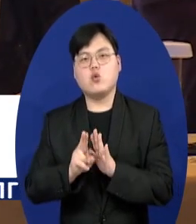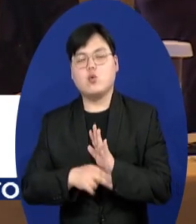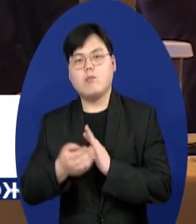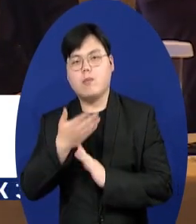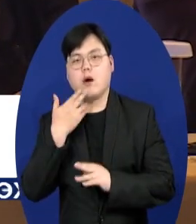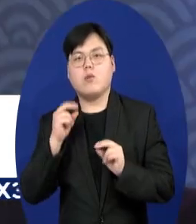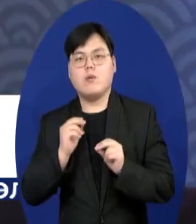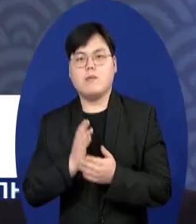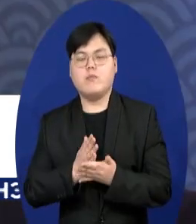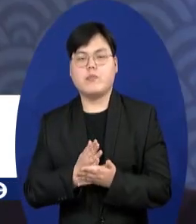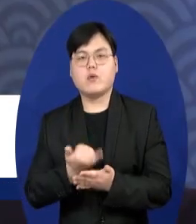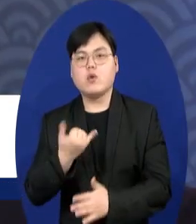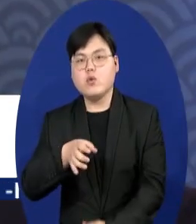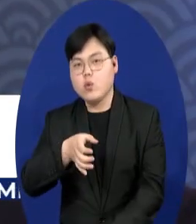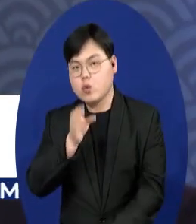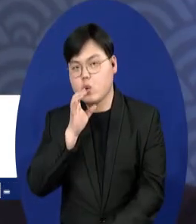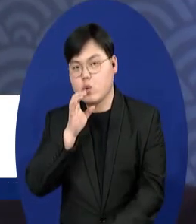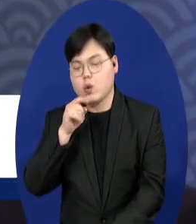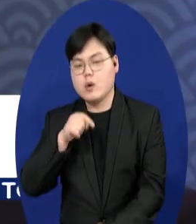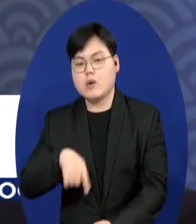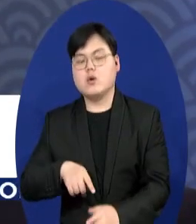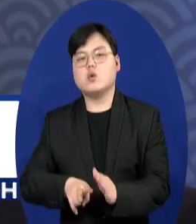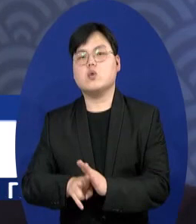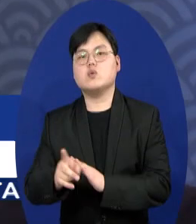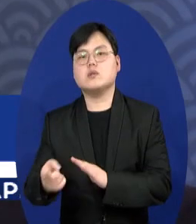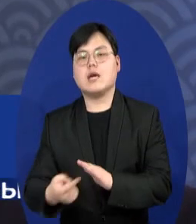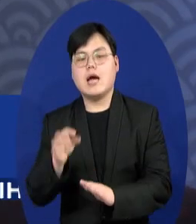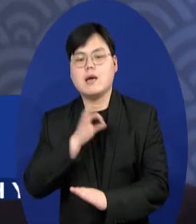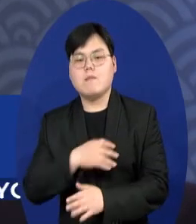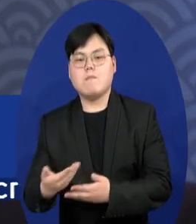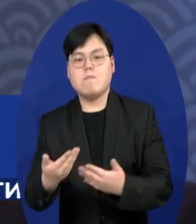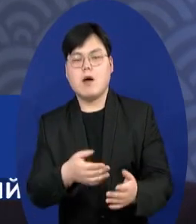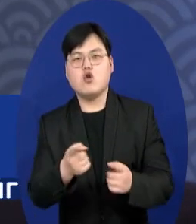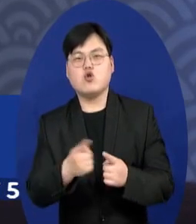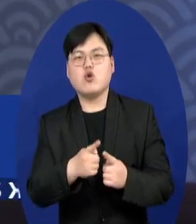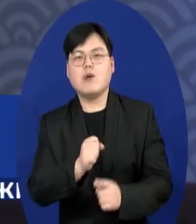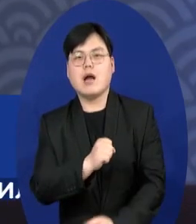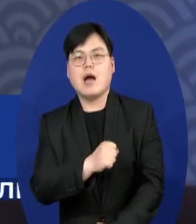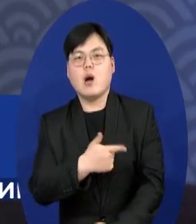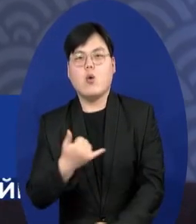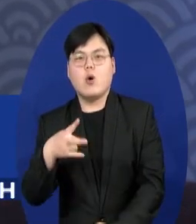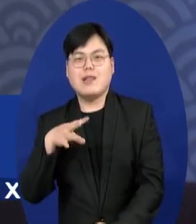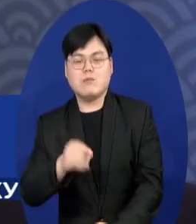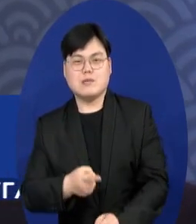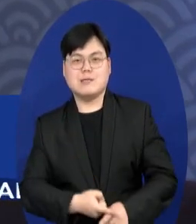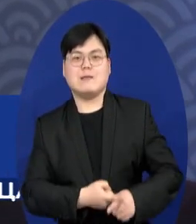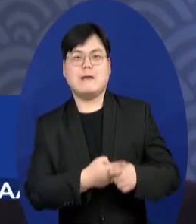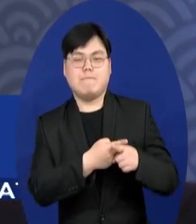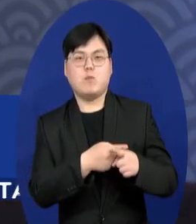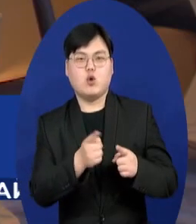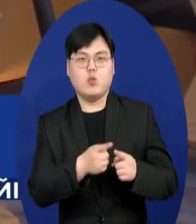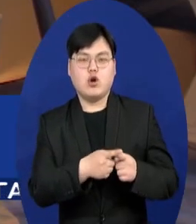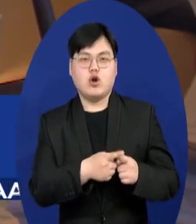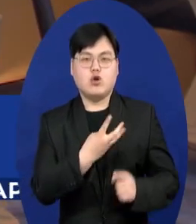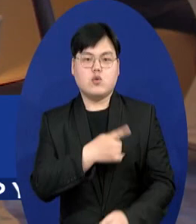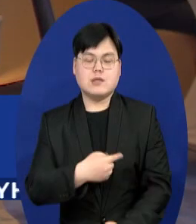байна. Унтны усны их ус өрөөсөө хэрэглэгчдэр ирэх төвшөнд бол төмрийн агуулгач бас нэмэгдэж ирж байгаа. Нилээ нэмж 4-5